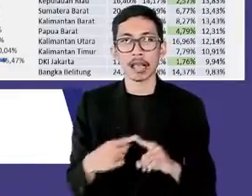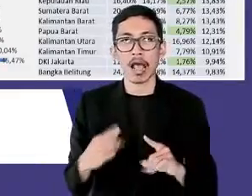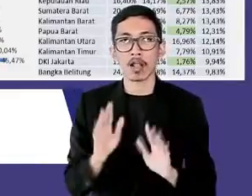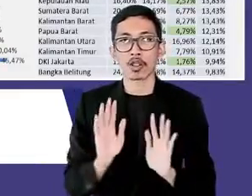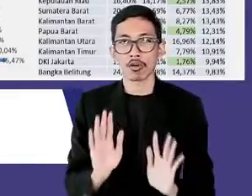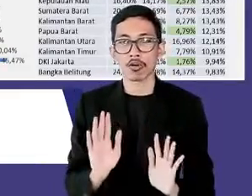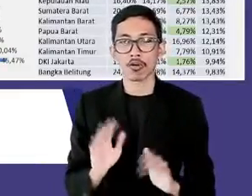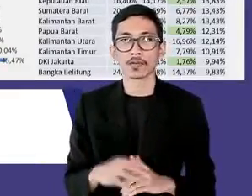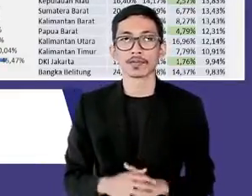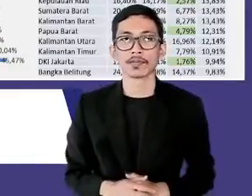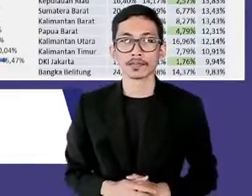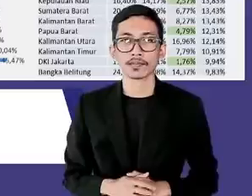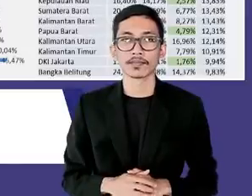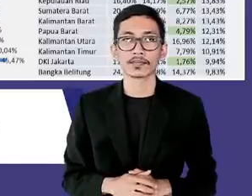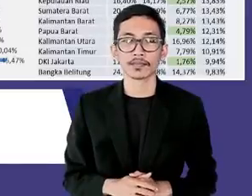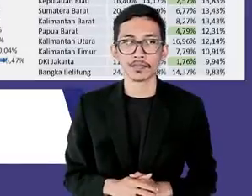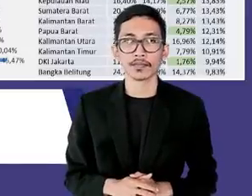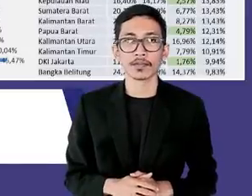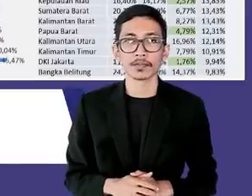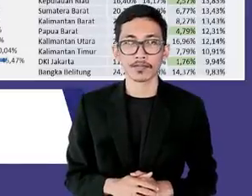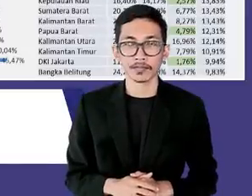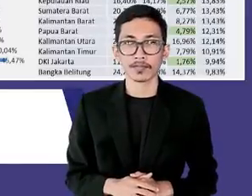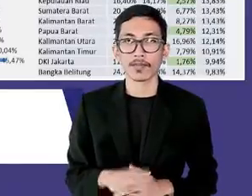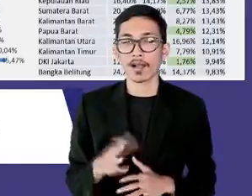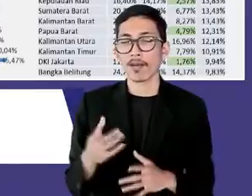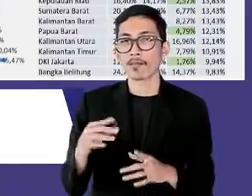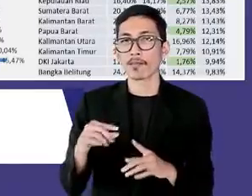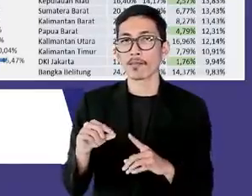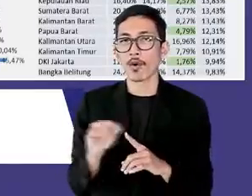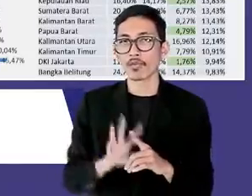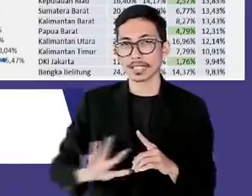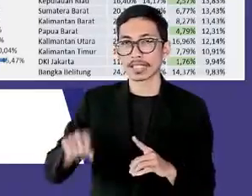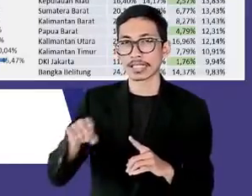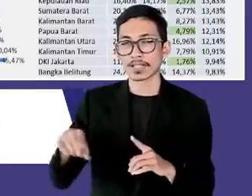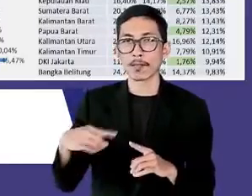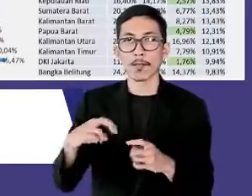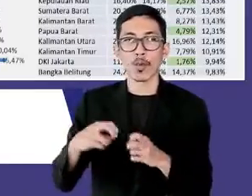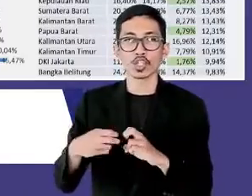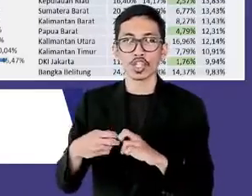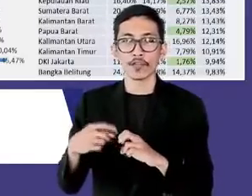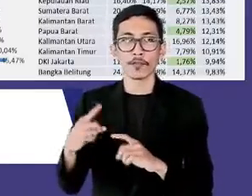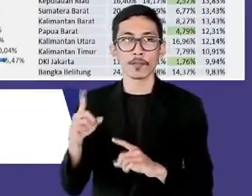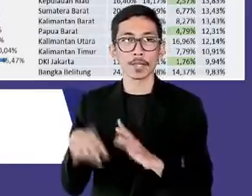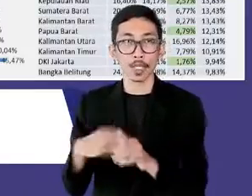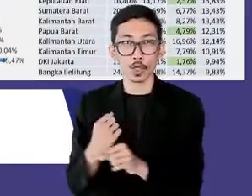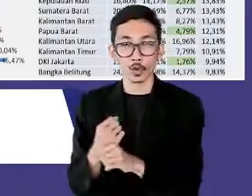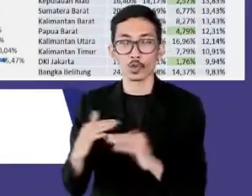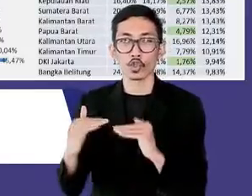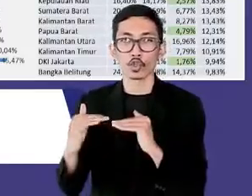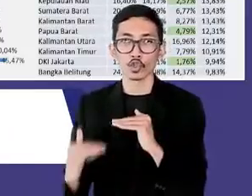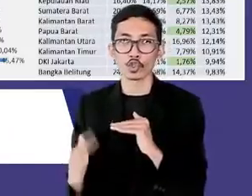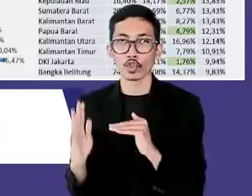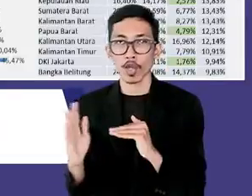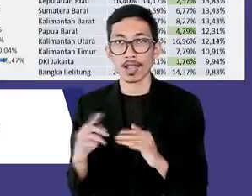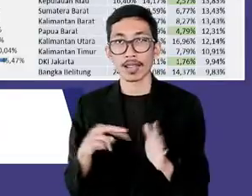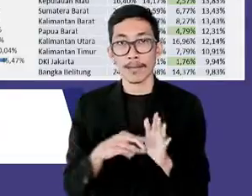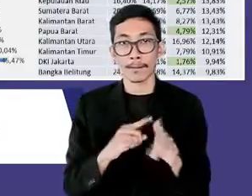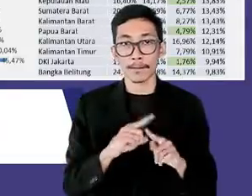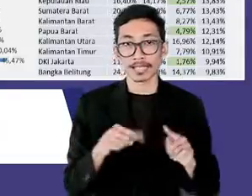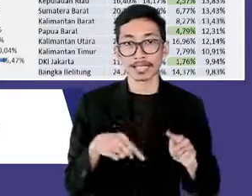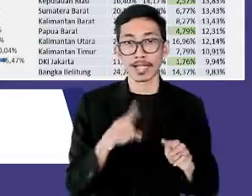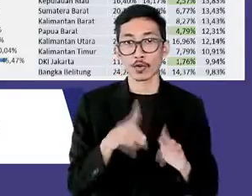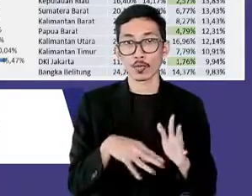lalu seluruh provinsi menunjukkan penurunan kasus positif mingguan Sayangnya pada minggu ini terdapat satu provinsi